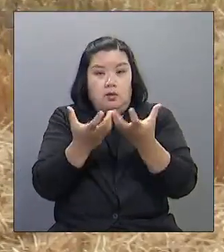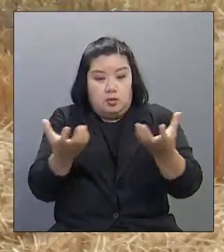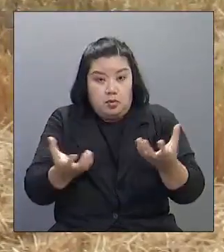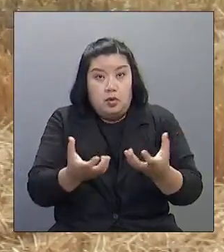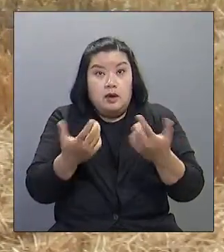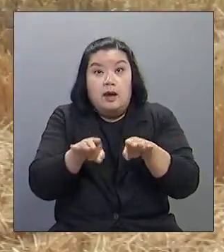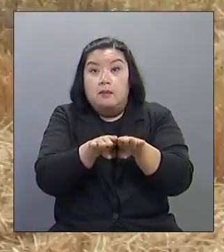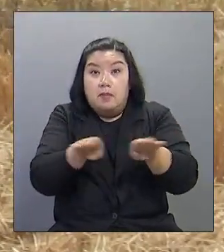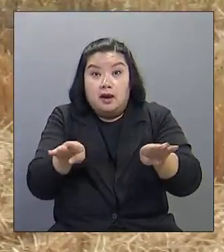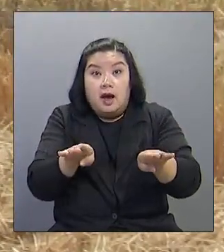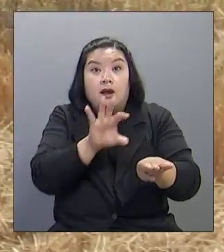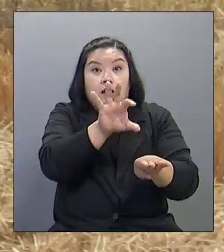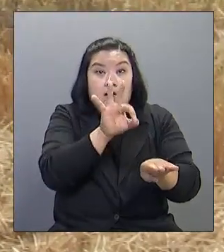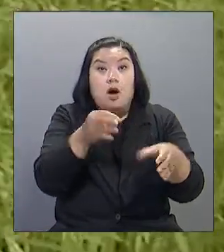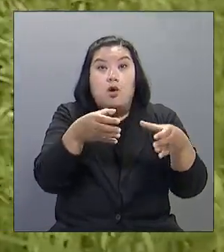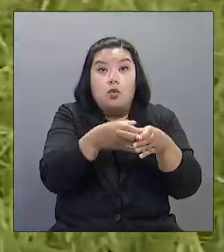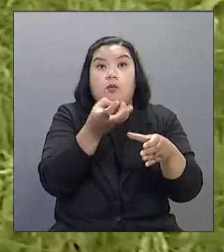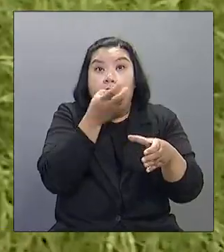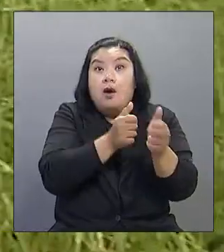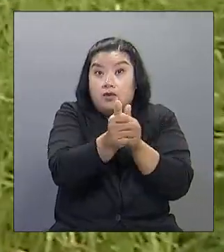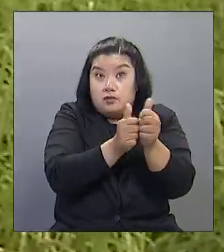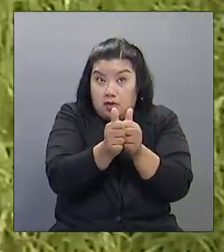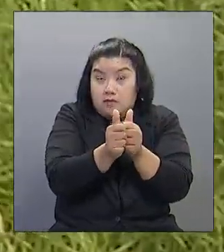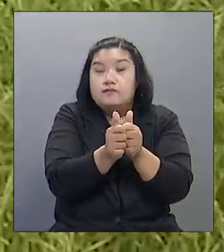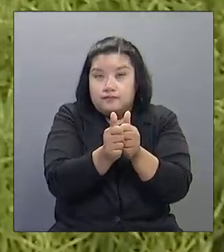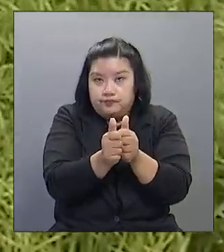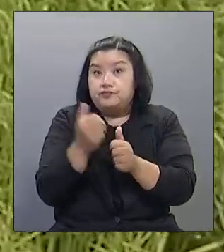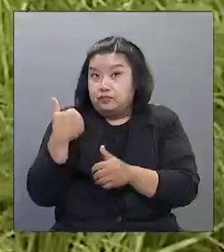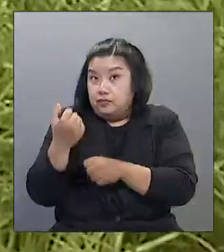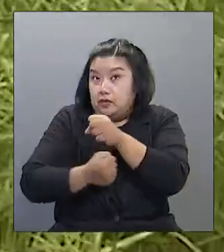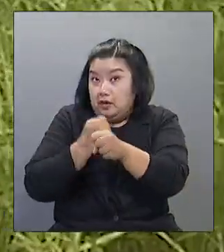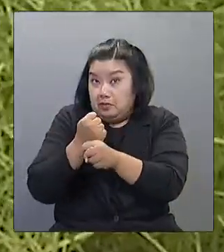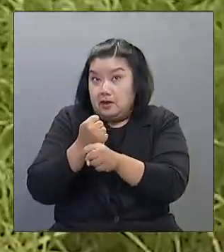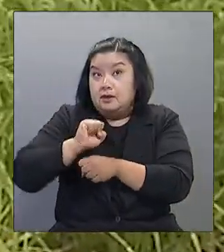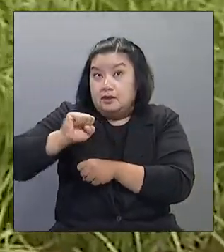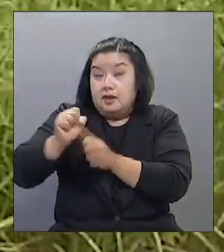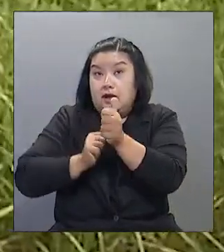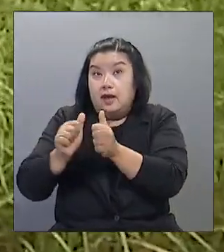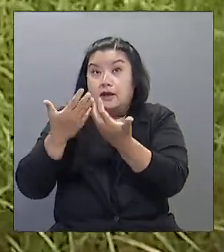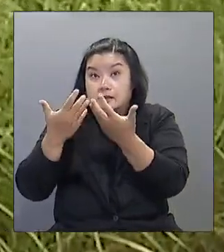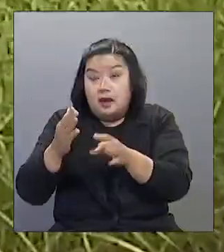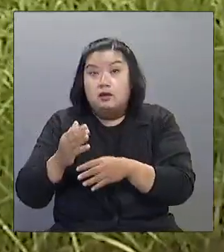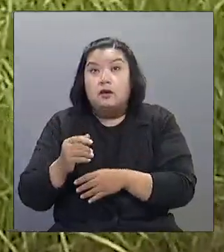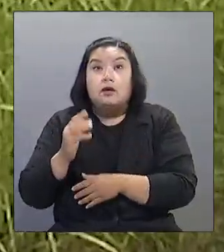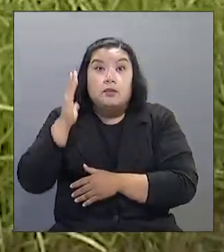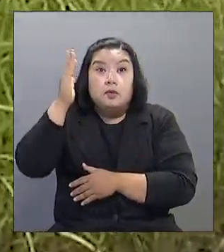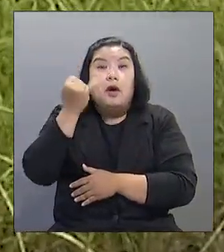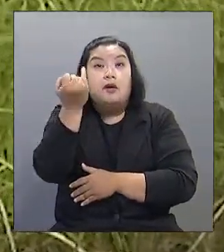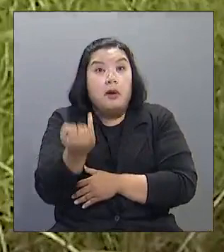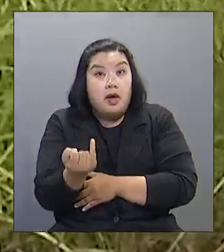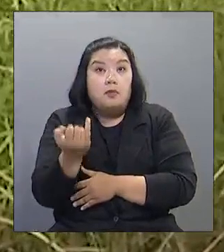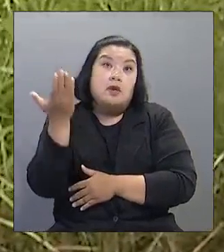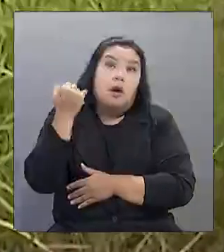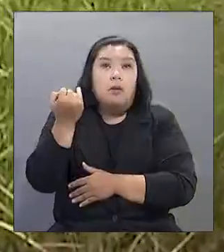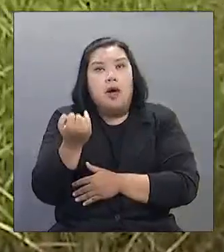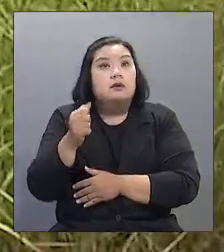การคัดเลือกด้วยบางปีมีประเทศที่เขาชนะปรากฏว่าปีถัดๆมาก็ไม่ติดอันดับและน่าสนใจ